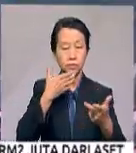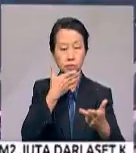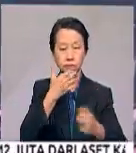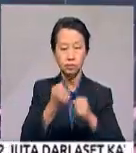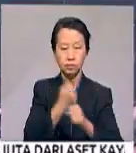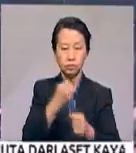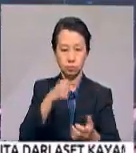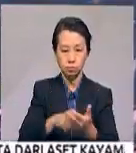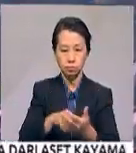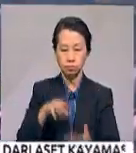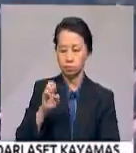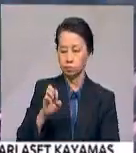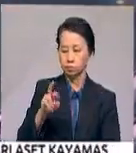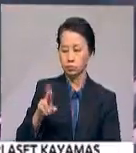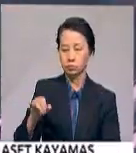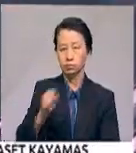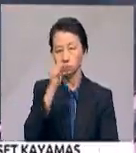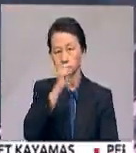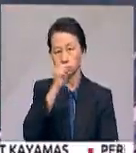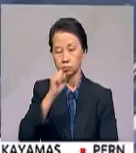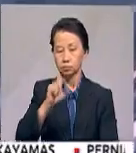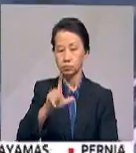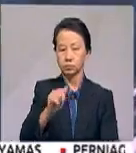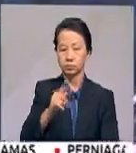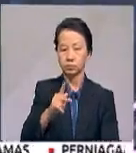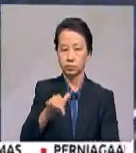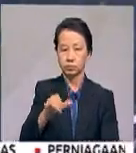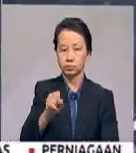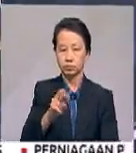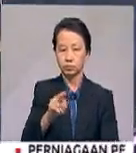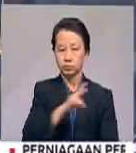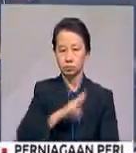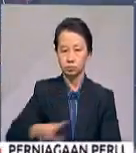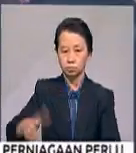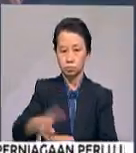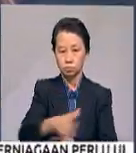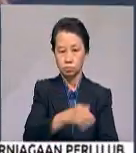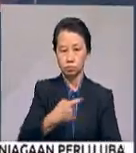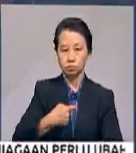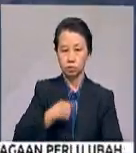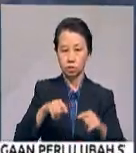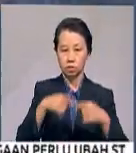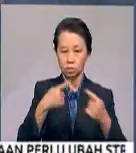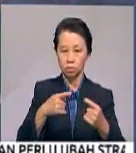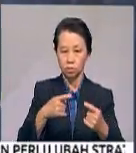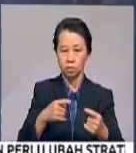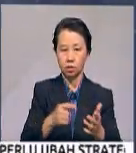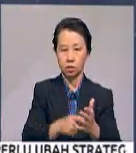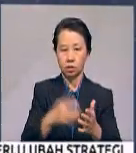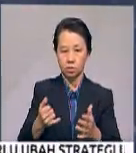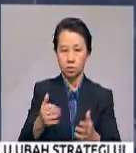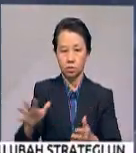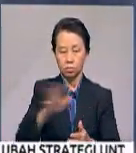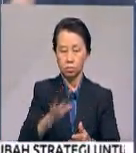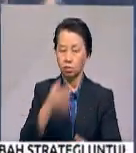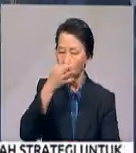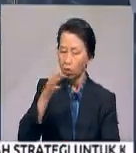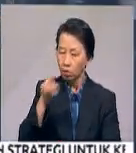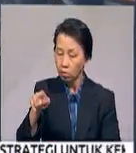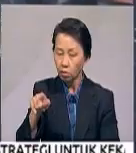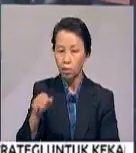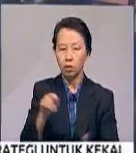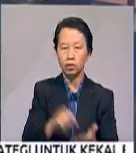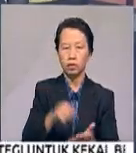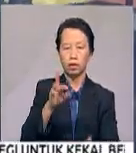ini. Erin menyampaikan lagu Laksamana Raja di Laut dan lagu battle Aku Penghiburmu yang ternyata memukau para penonton